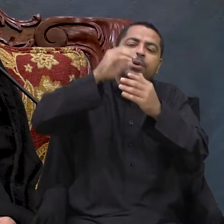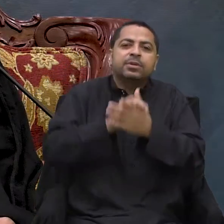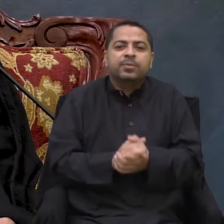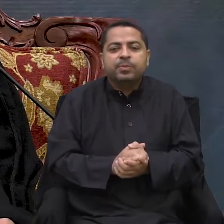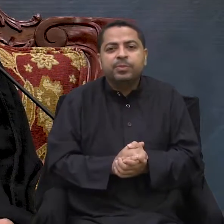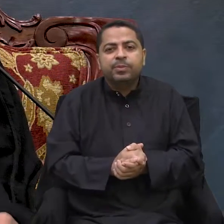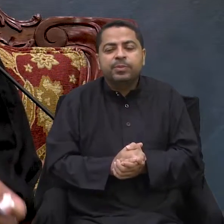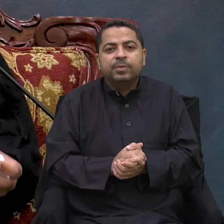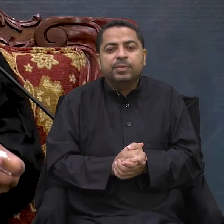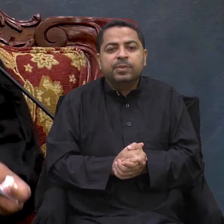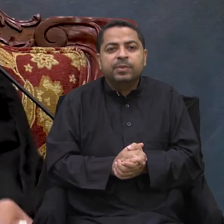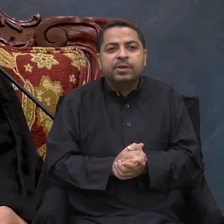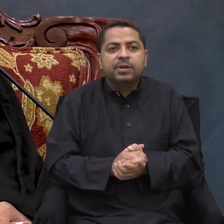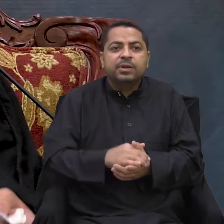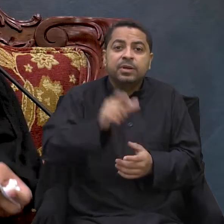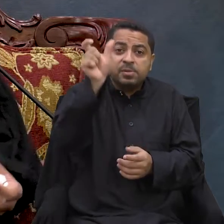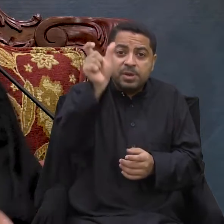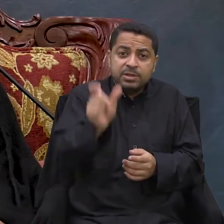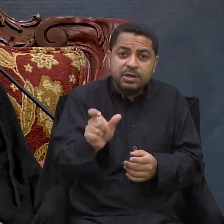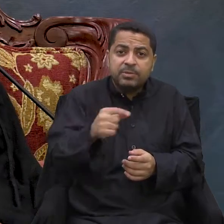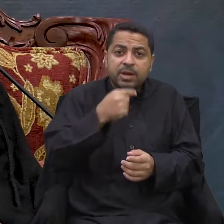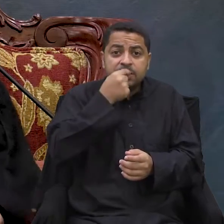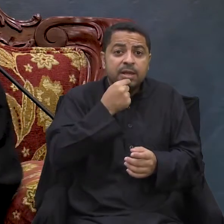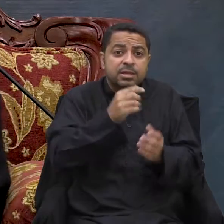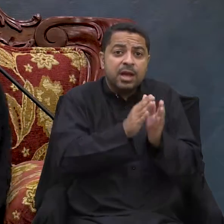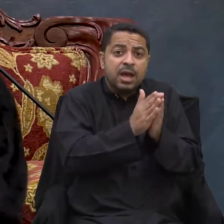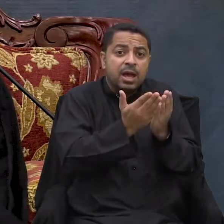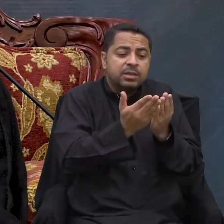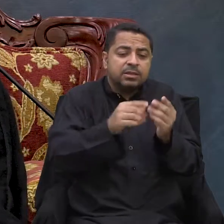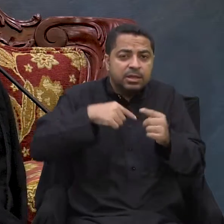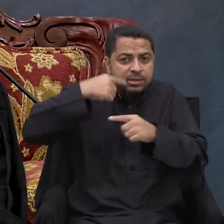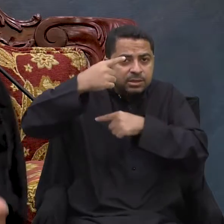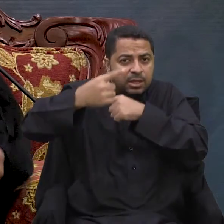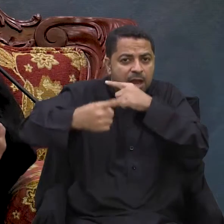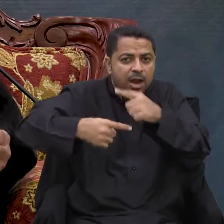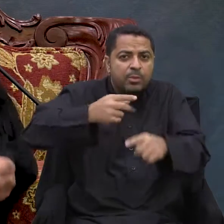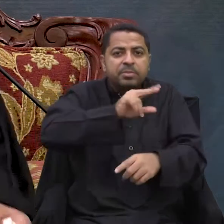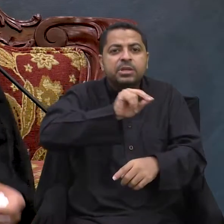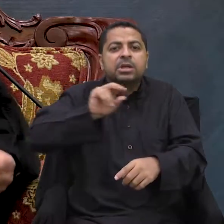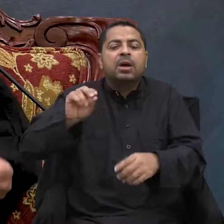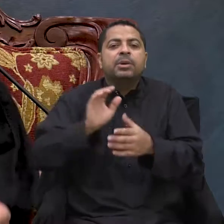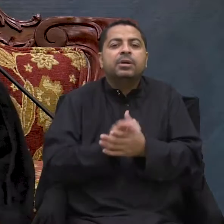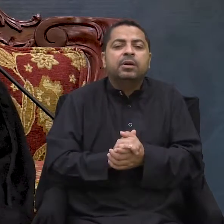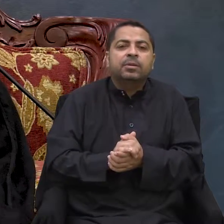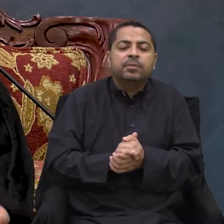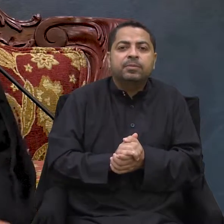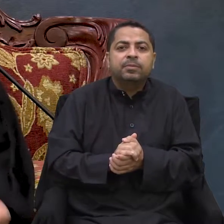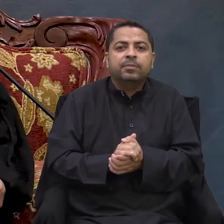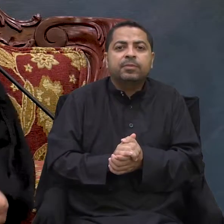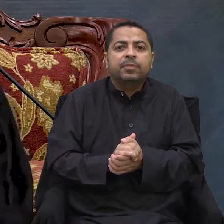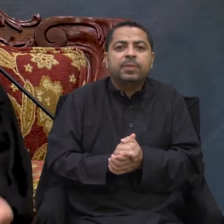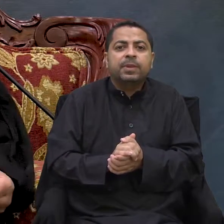عند من يديم قراءة القرآن هكذا، من يتعرض إلى